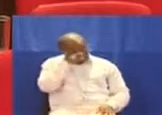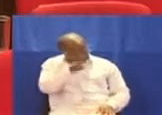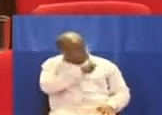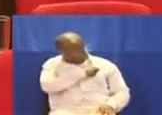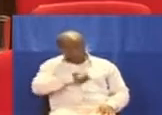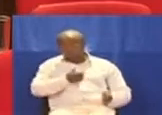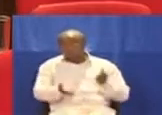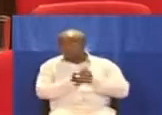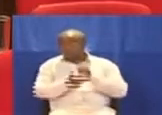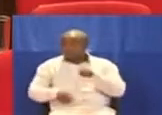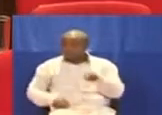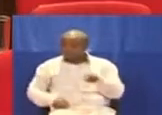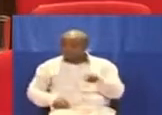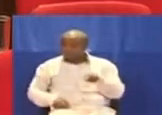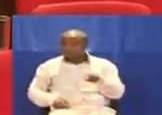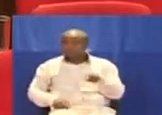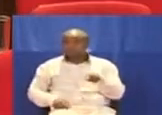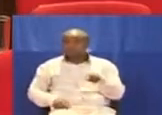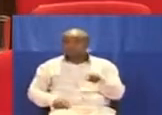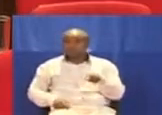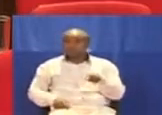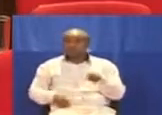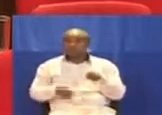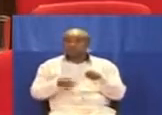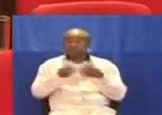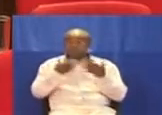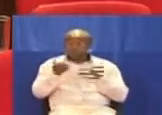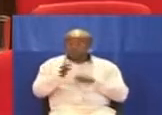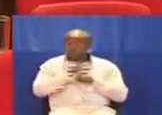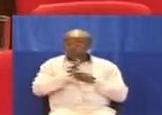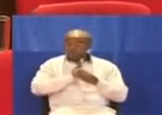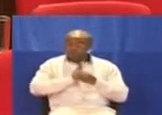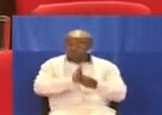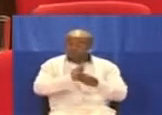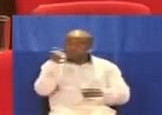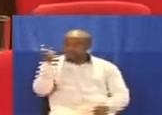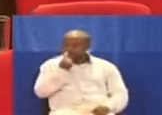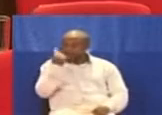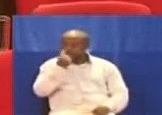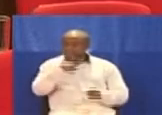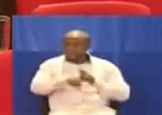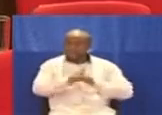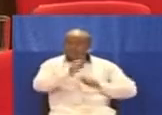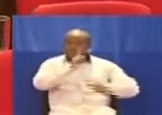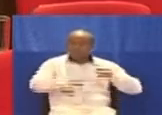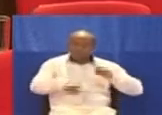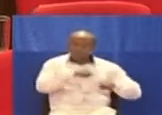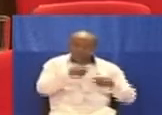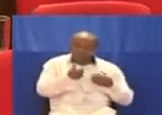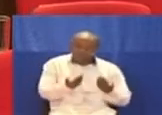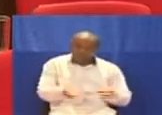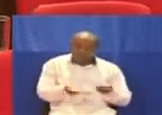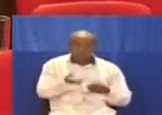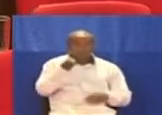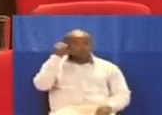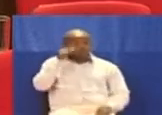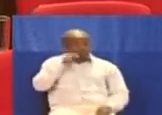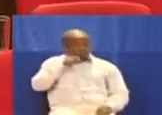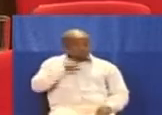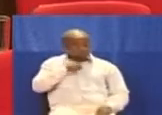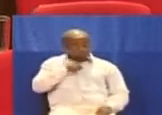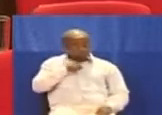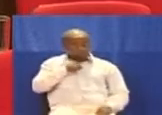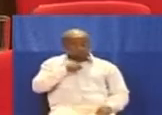Pombe Magufuli katika kwa namna ambavyo alivyoiongoza taifa katika mapambano dhidi ya janga la ugonjwa wa corona,